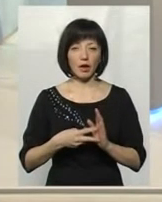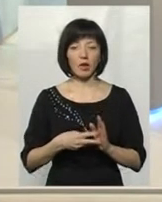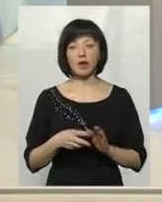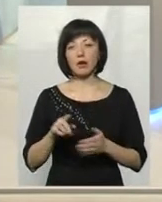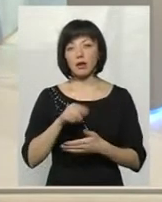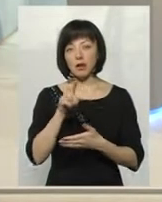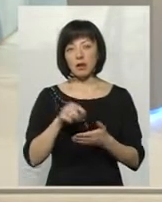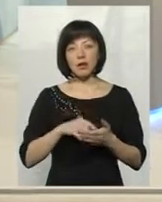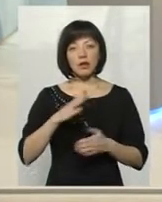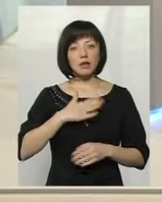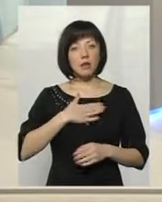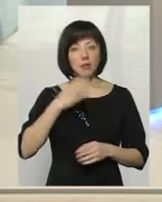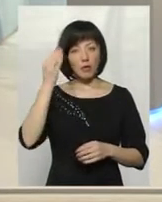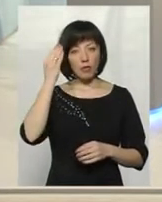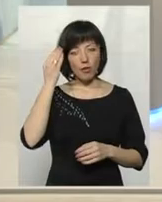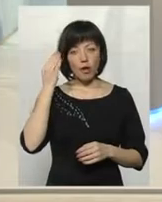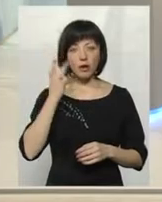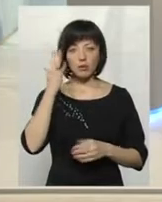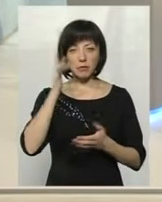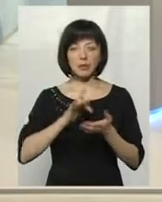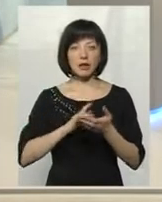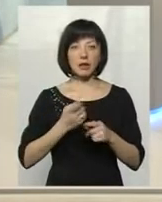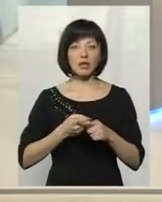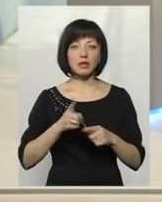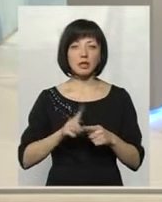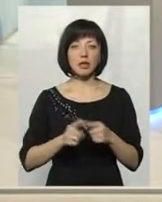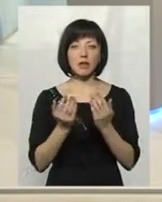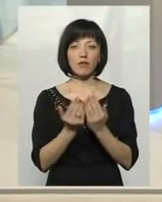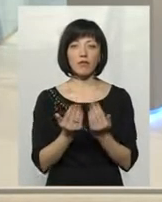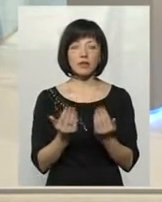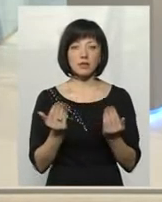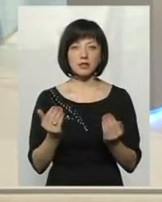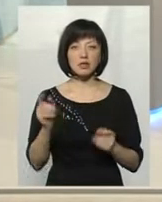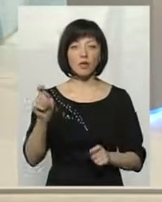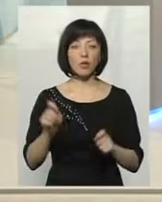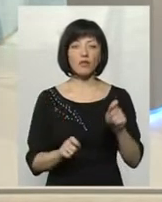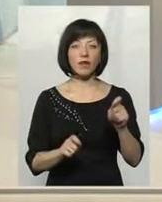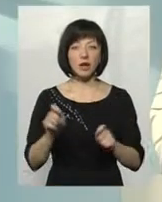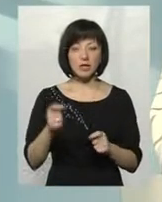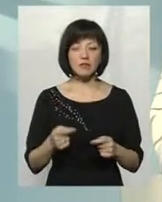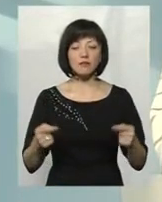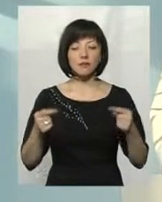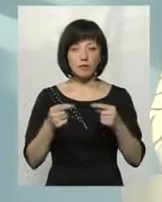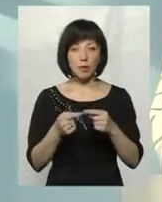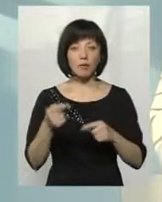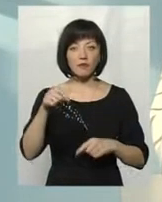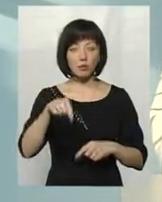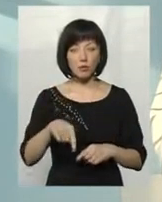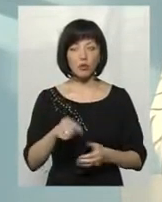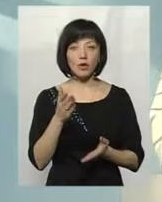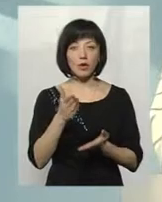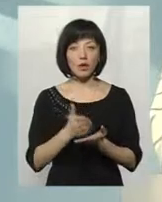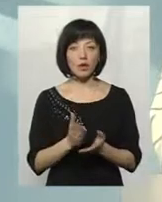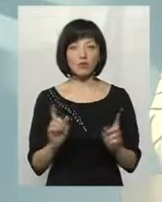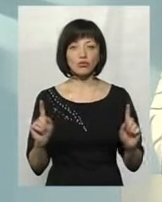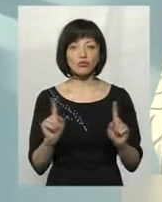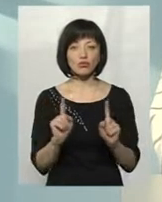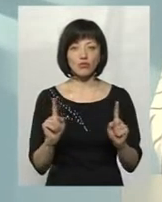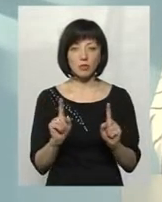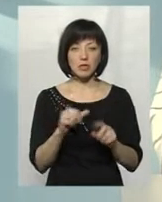погляд, мета цієї виставки конференції саме в цьому і полягає, щоб